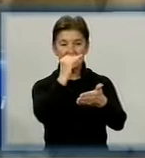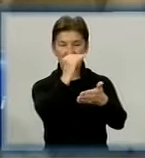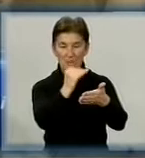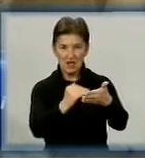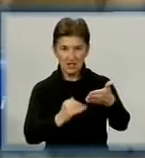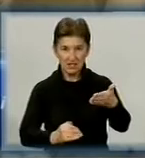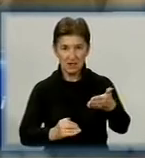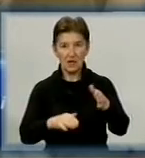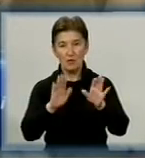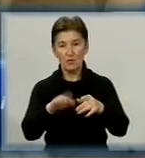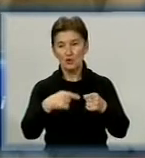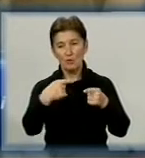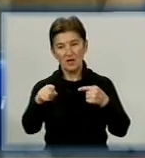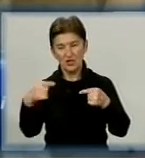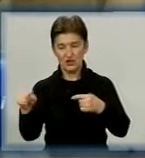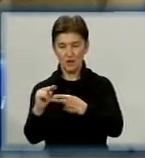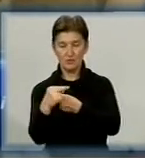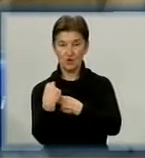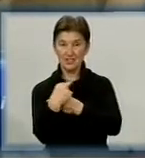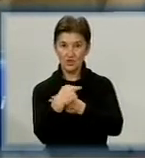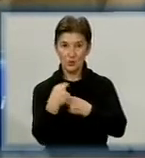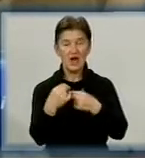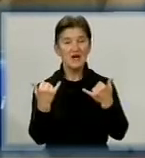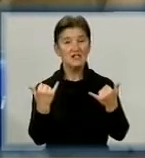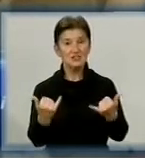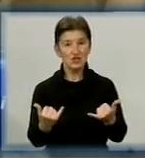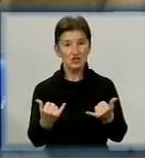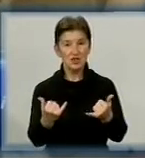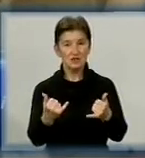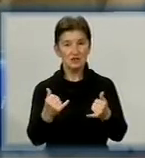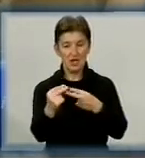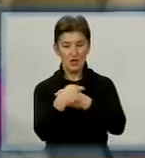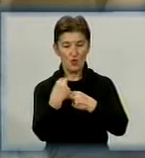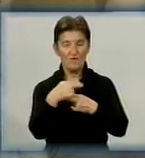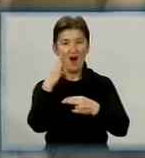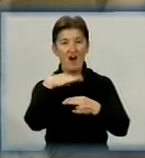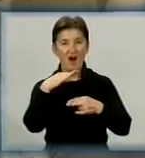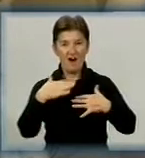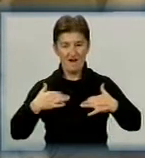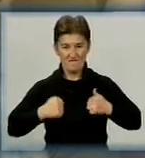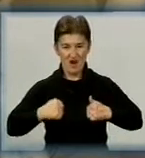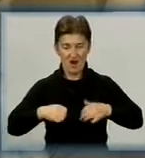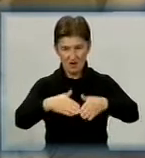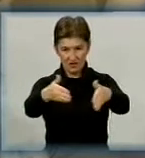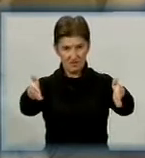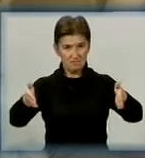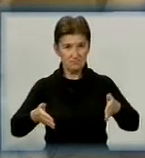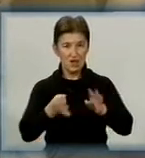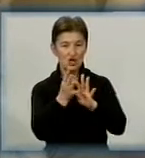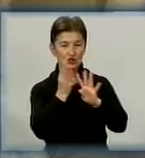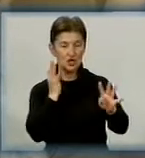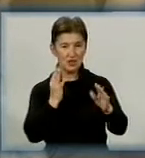потім проходиш всі інші процедури, тому що зараз відпуск ванн, практично черга порушується,